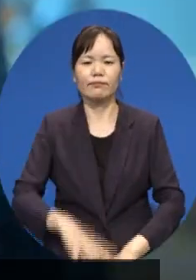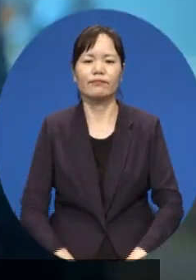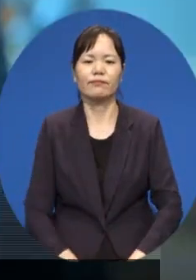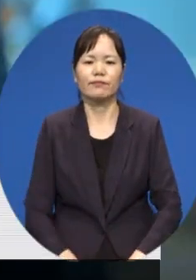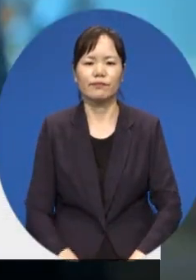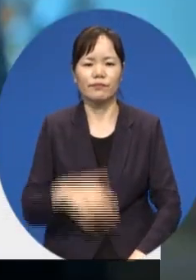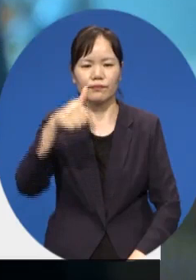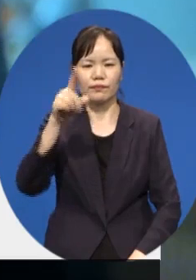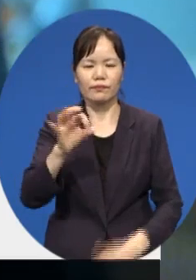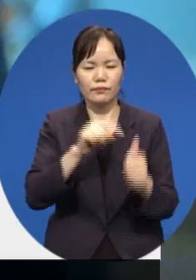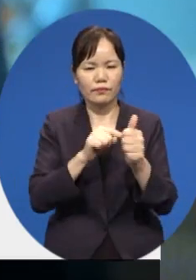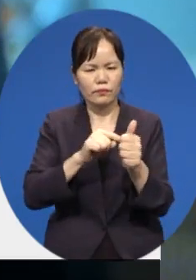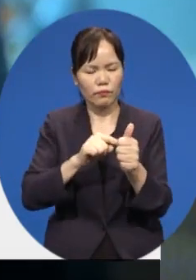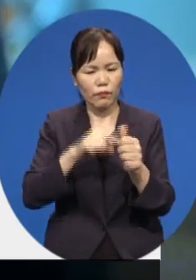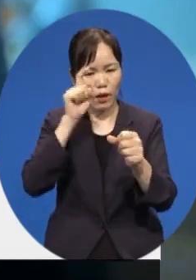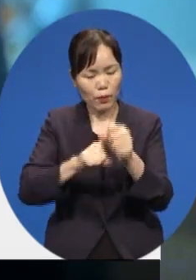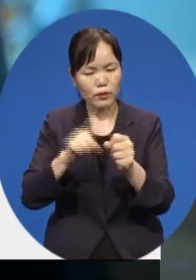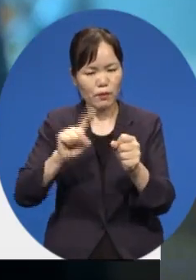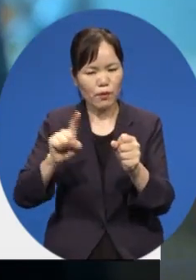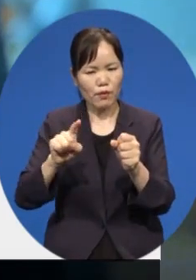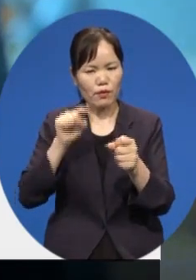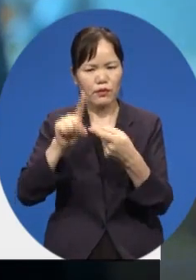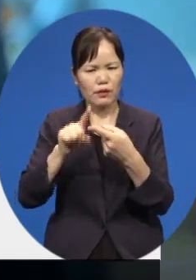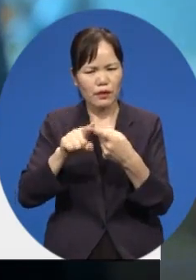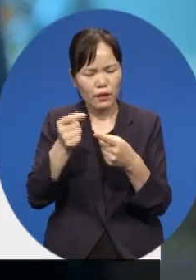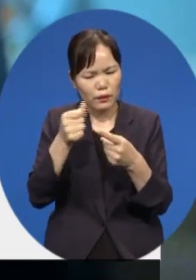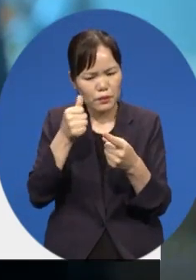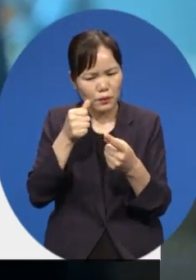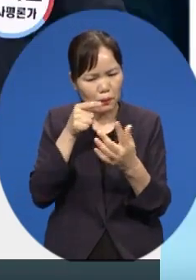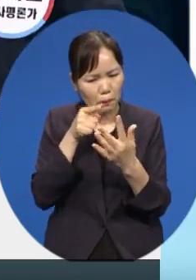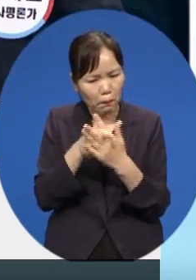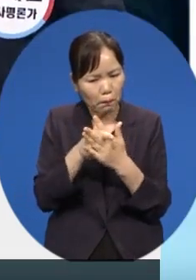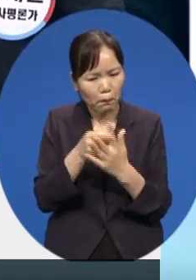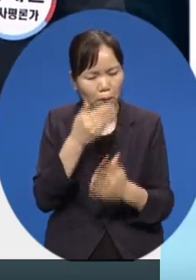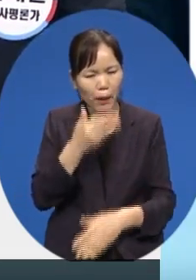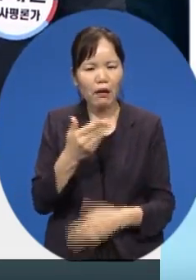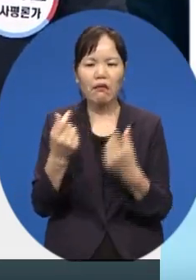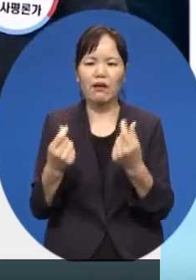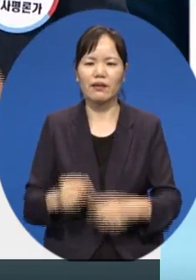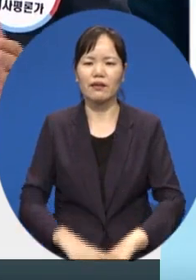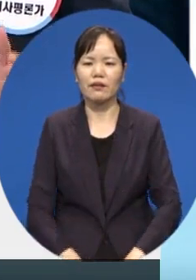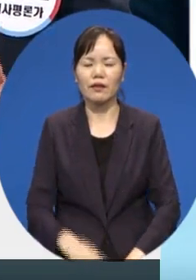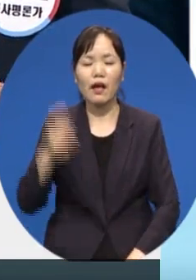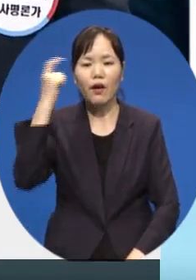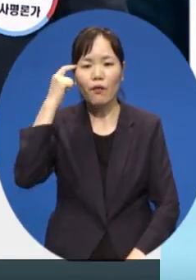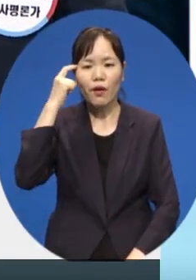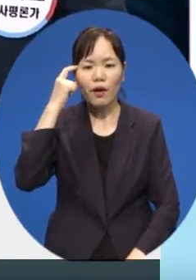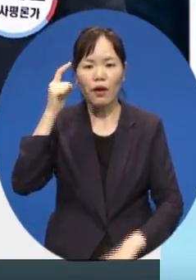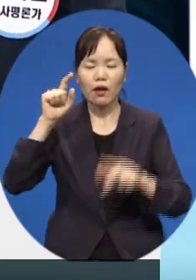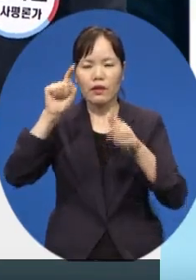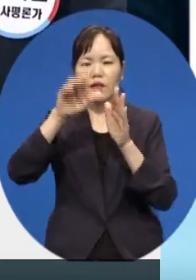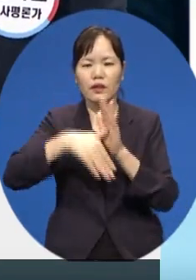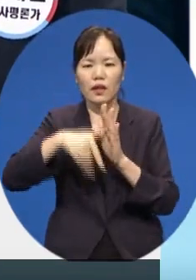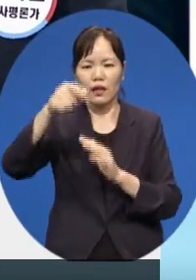저자가 어떤 의도를 가지고 이 책을 썼는지를 살짝 엿볼 수 있는 대목 중에 하나라고 저는 봅니다. 네. 왜 이 타이밍에 강민석